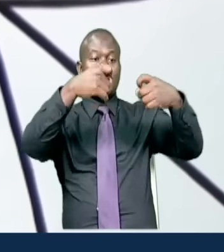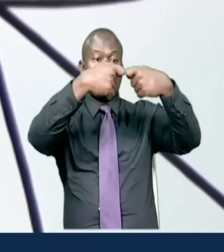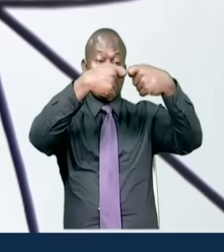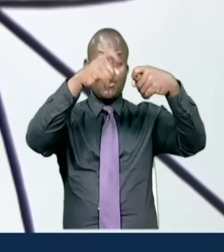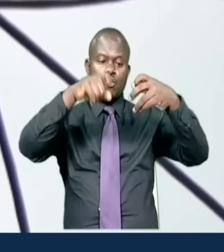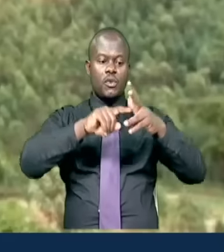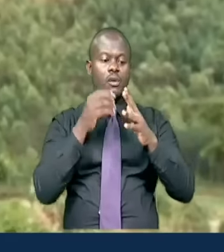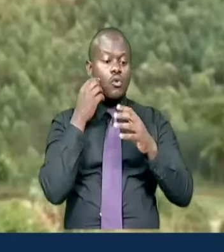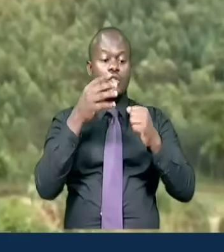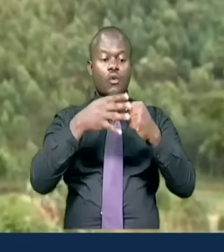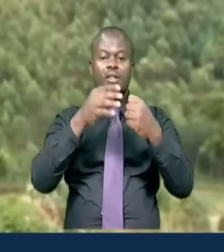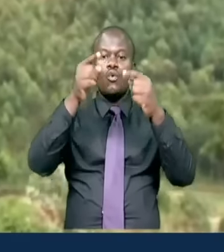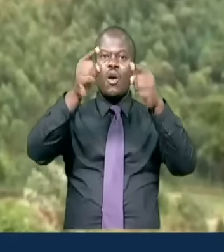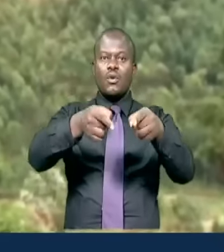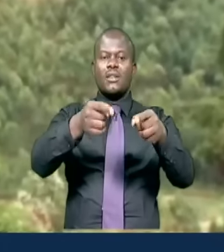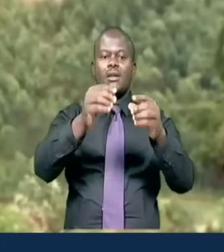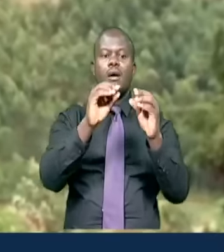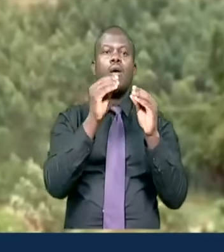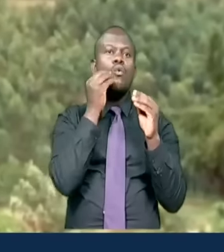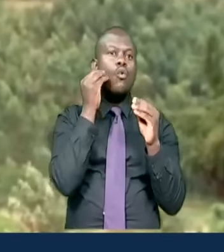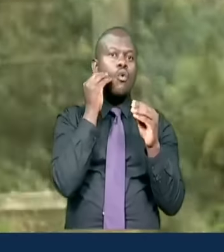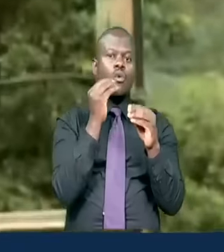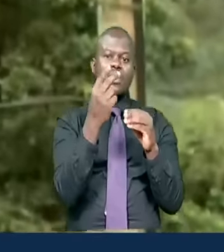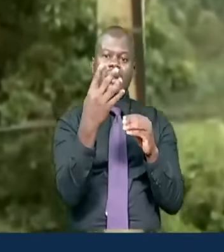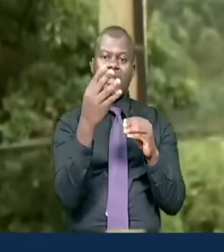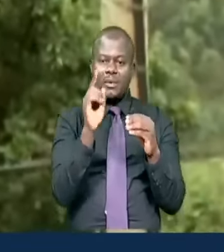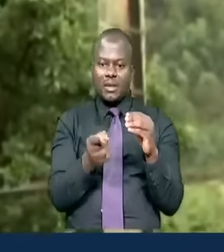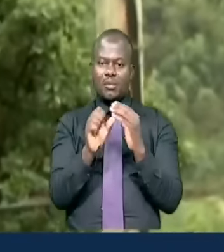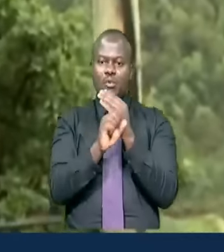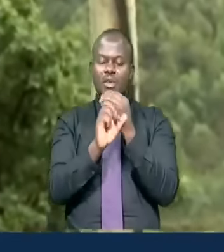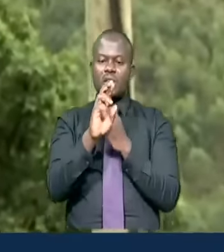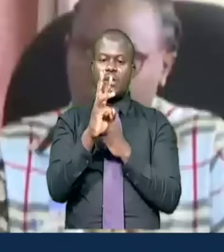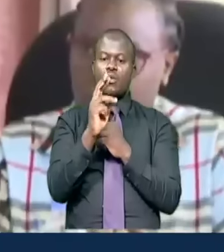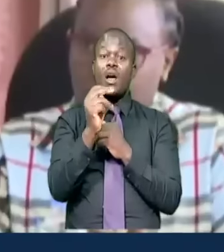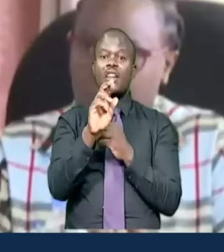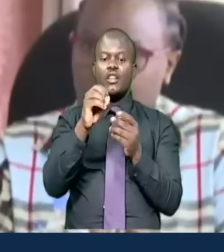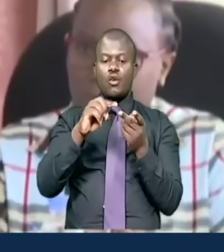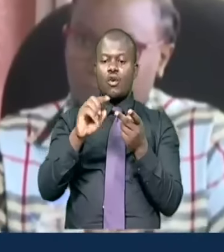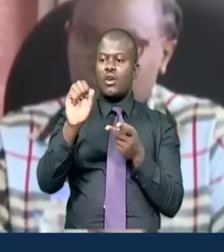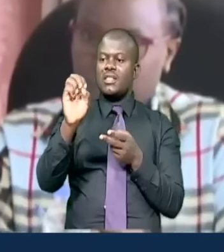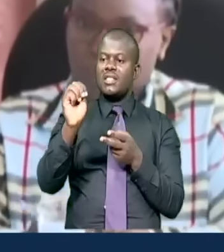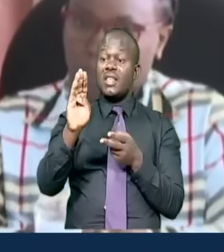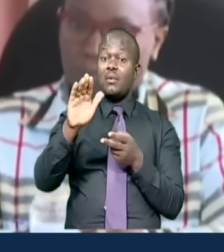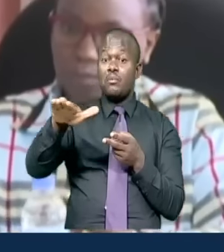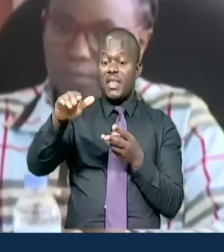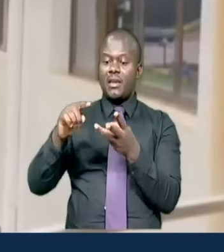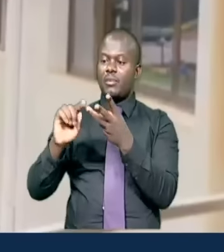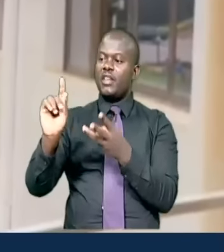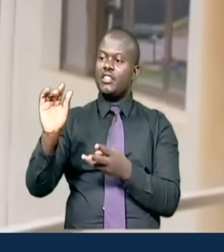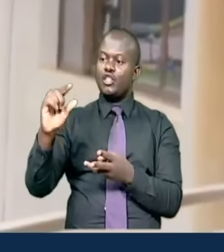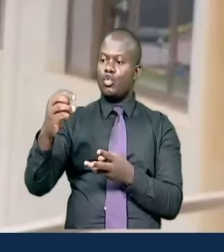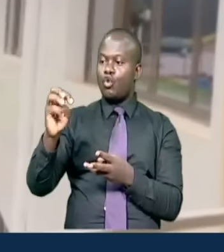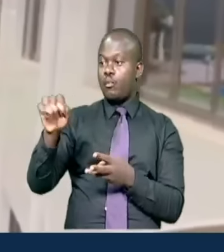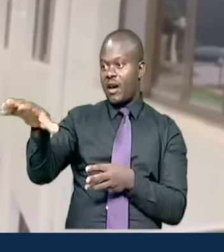kwa 9 ukayageza ku ngo 2024 mu mirenge ya Rwaniro, Simbi na Kigoma. Vice Perezida wa Komisiyo ngo y'imari n'umutungo